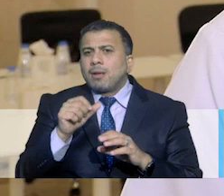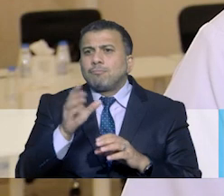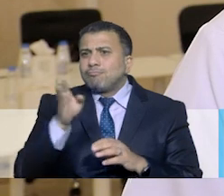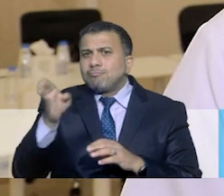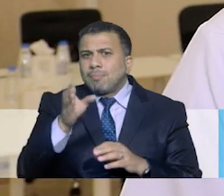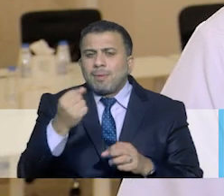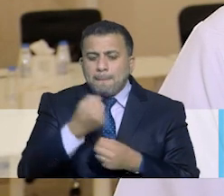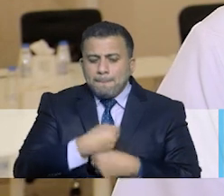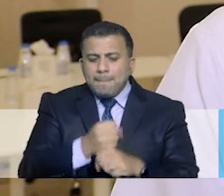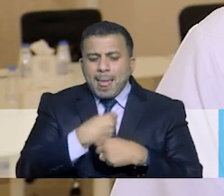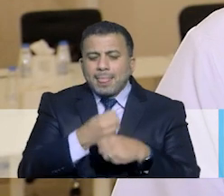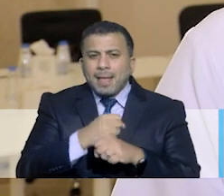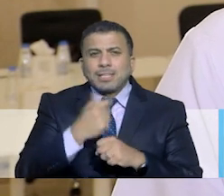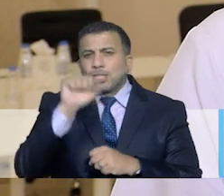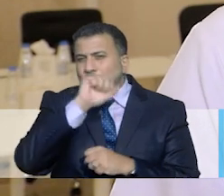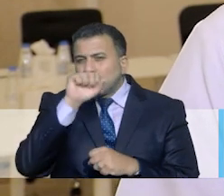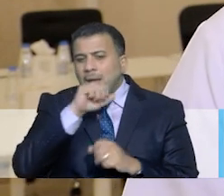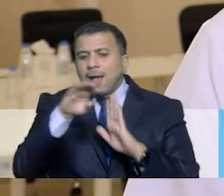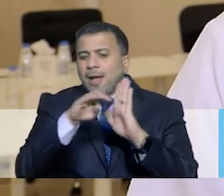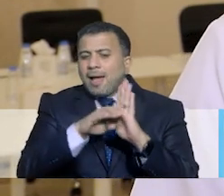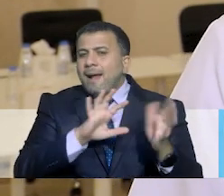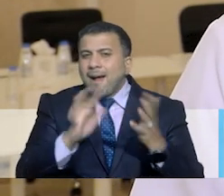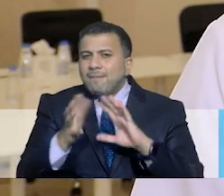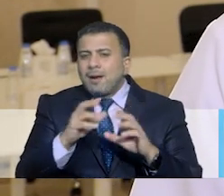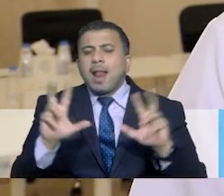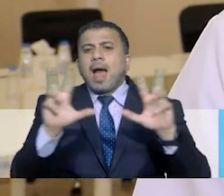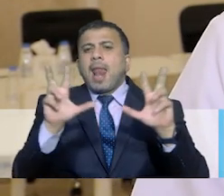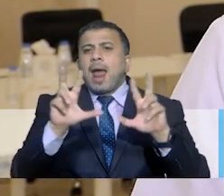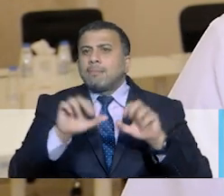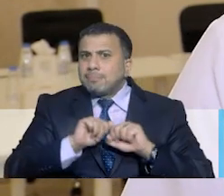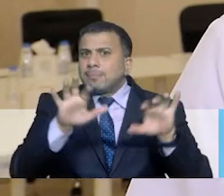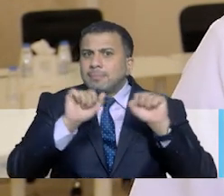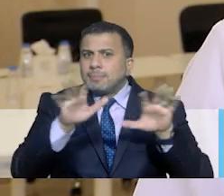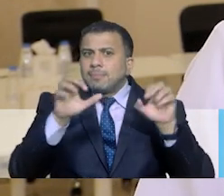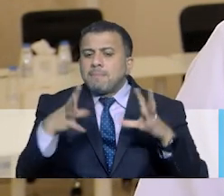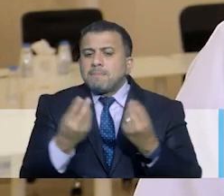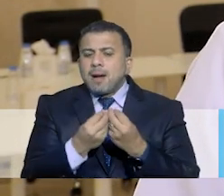الميدانيه في بلديه مدينه الش وكذلك الجهود الاعلاميه التي صاحبت هذه الازمه